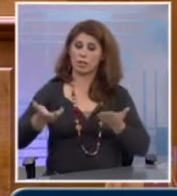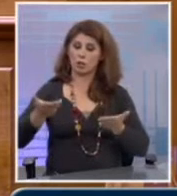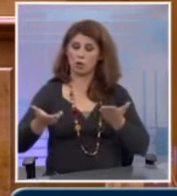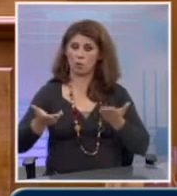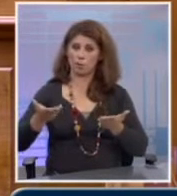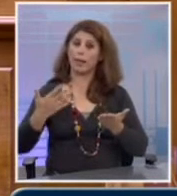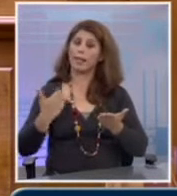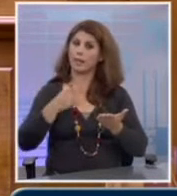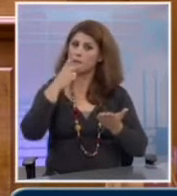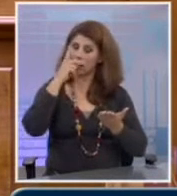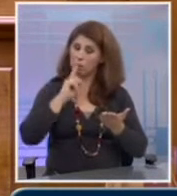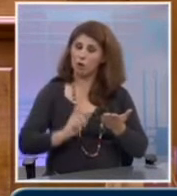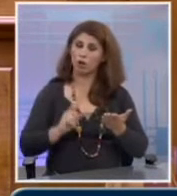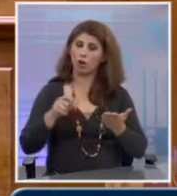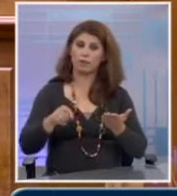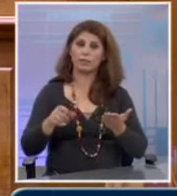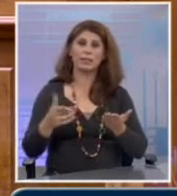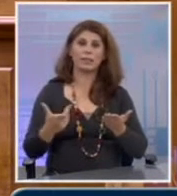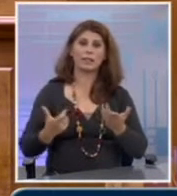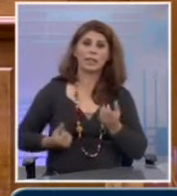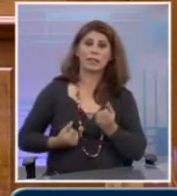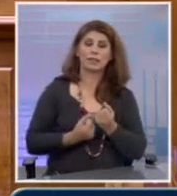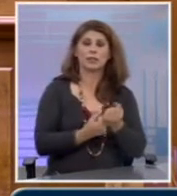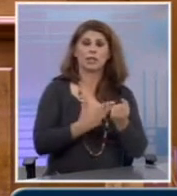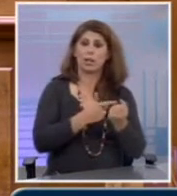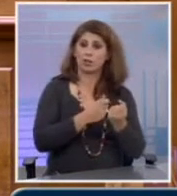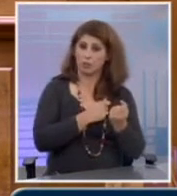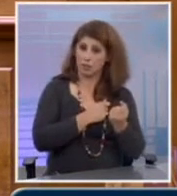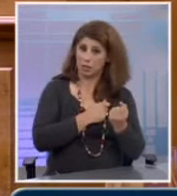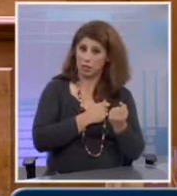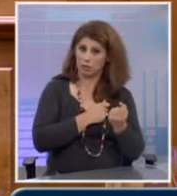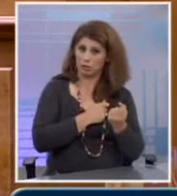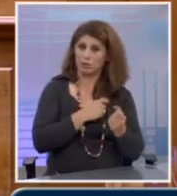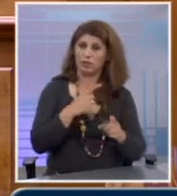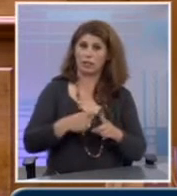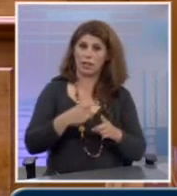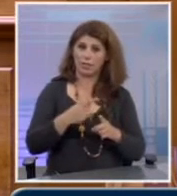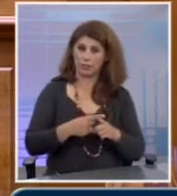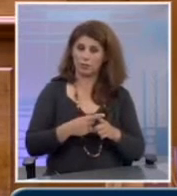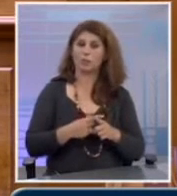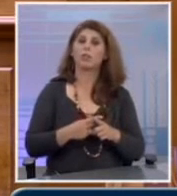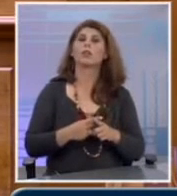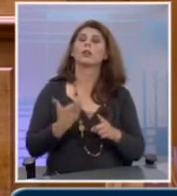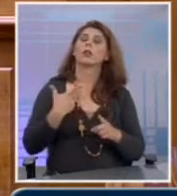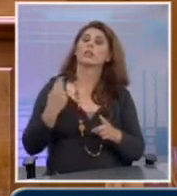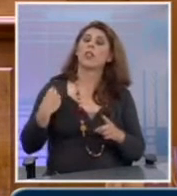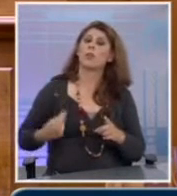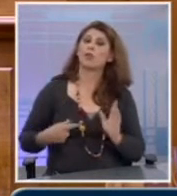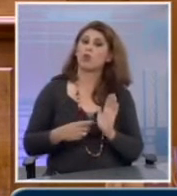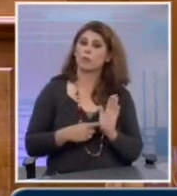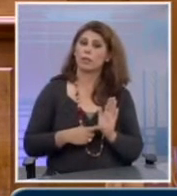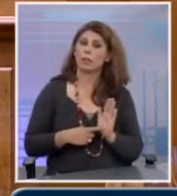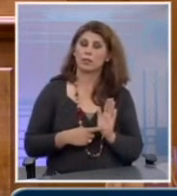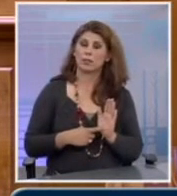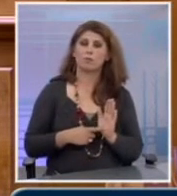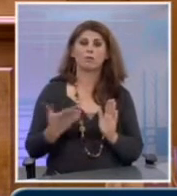και έχει την υποχρέωση αυτή για να ενισχύσει την αξιοπιστία της χώρας, την αξιοπιστία της δημοσιονομικής πολιτικής και να απαλλαγεί